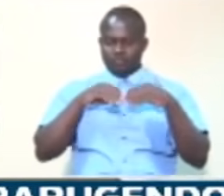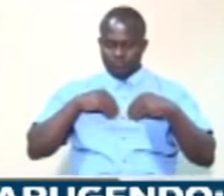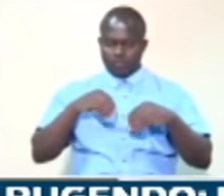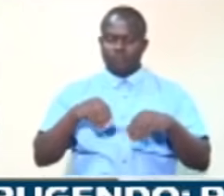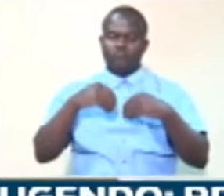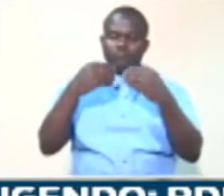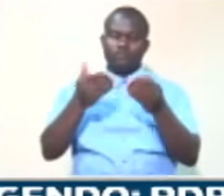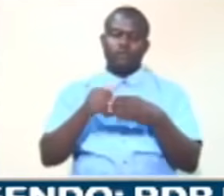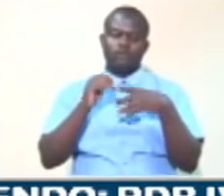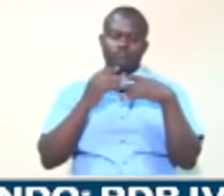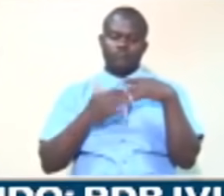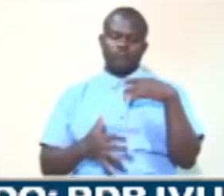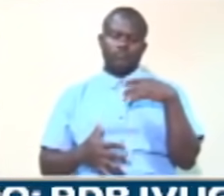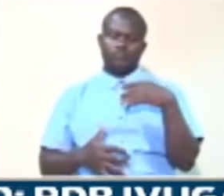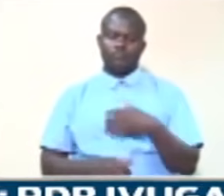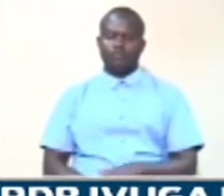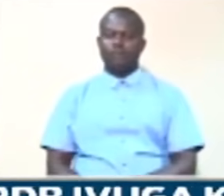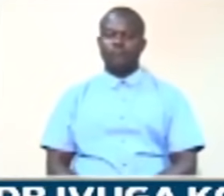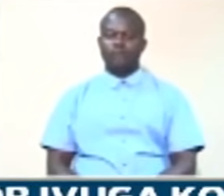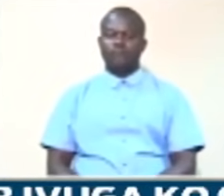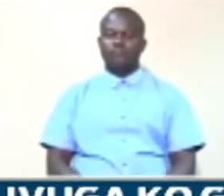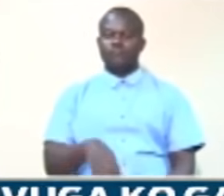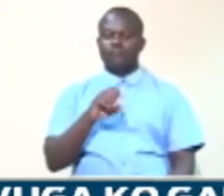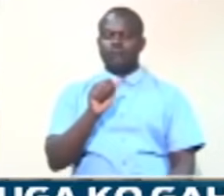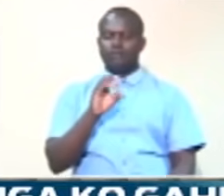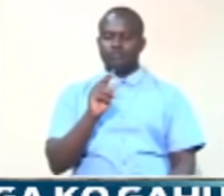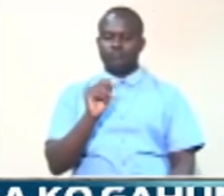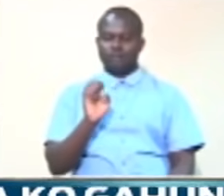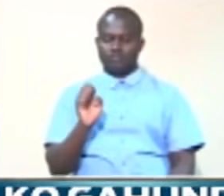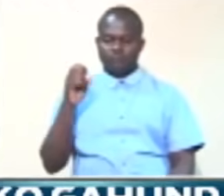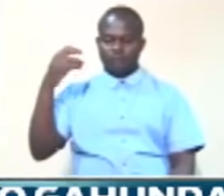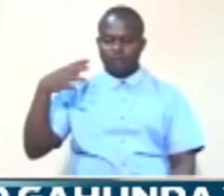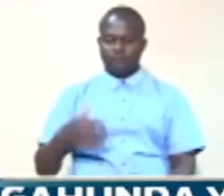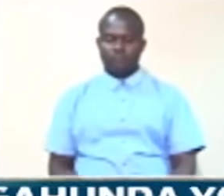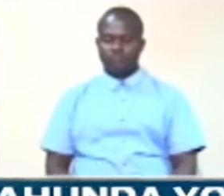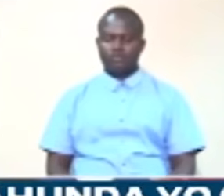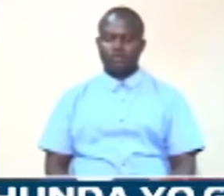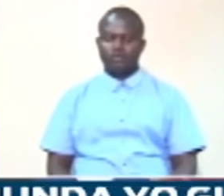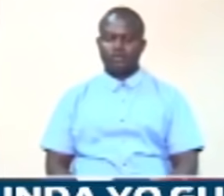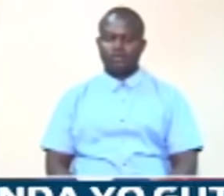yemerewe kuba yatanga amaraso Karine Umutoni